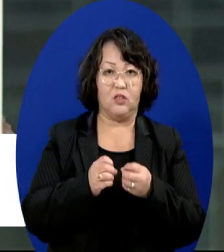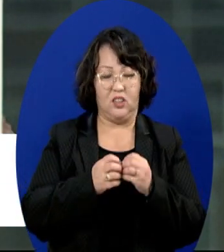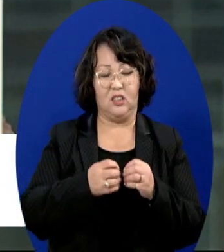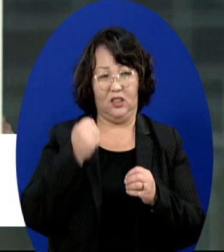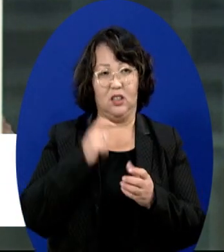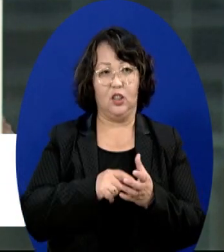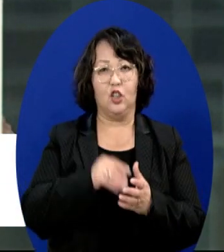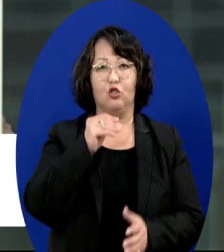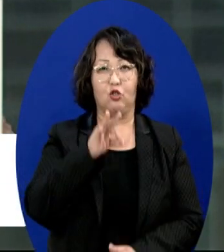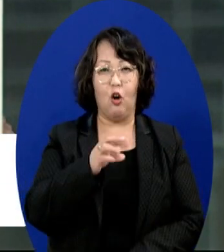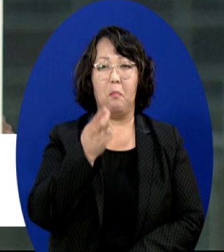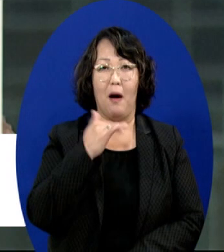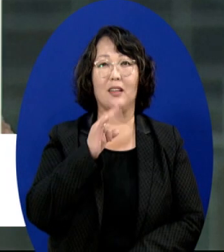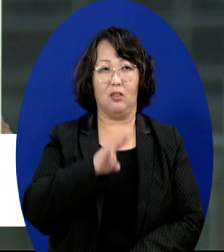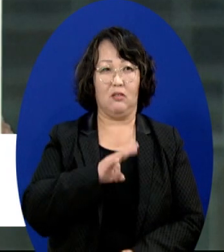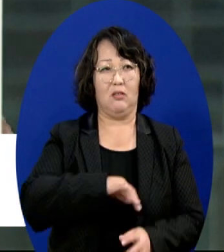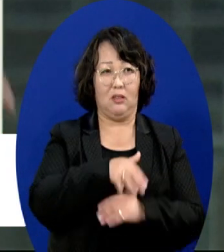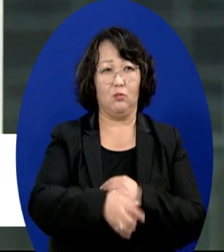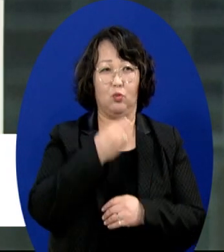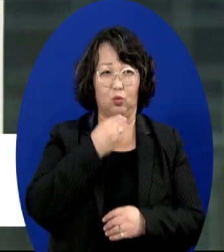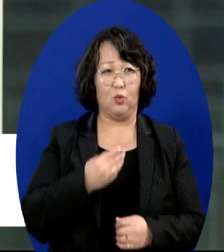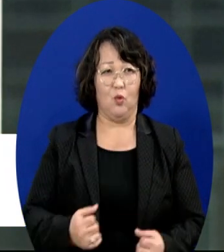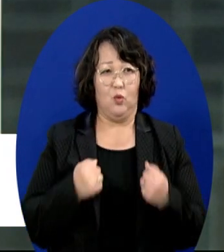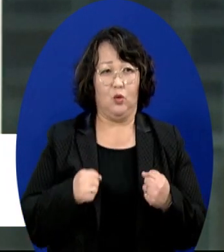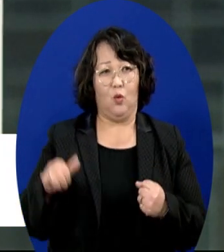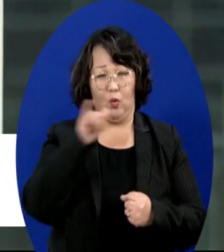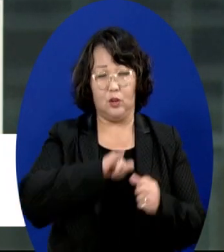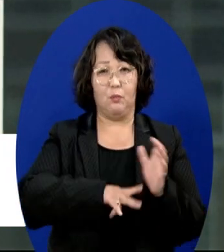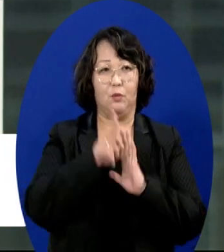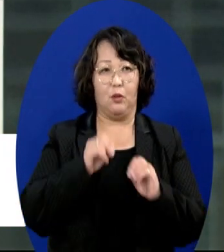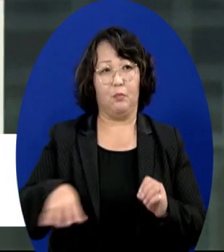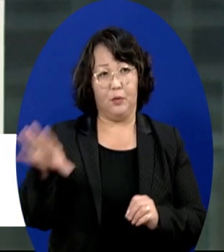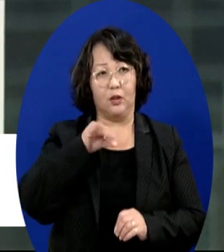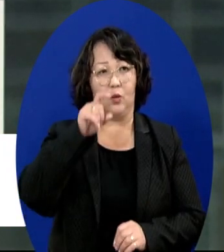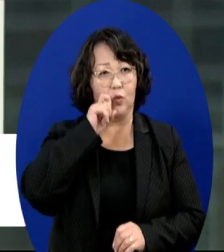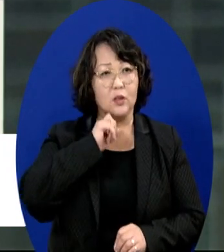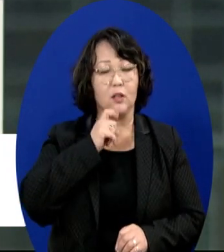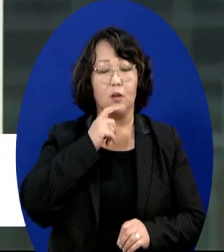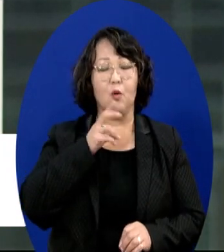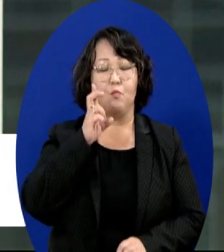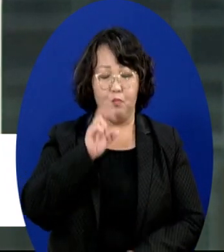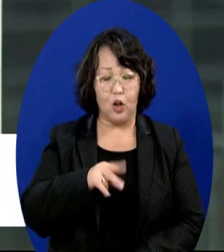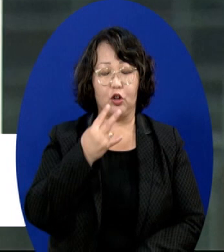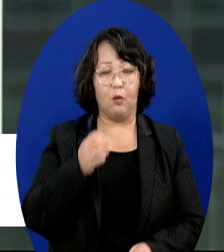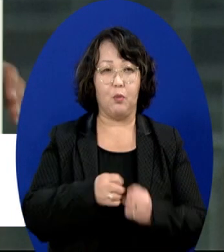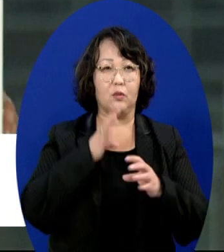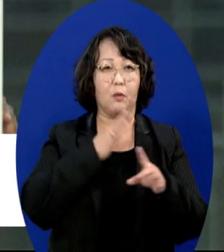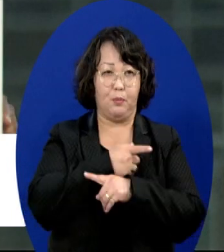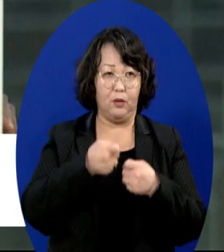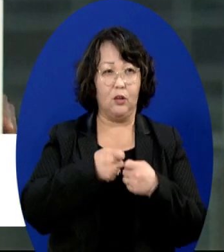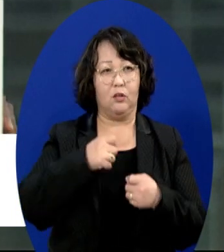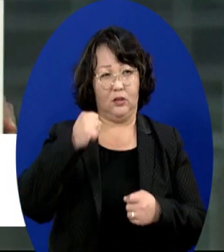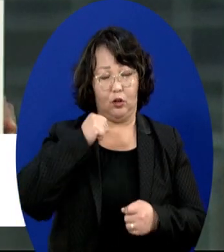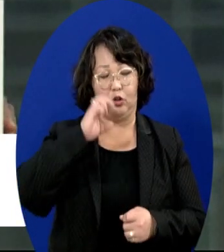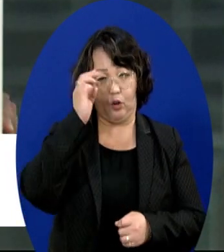гарсан Джой Байденд шудраг илүү хүчрэхэг улсыг бий болгох бидний хүслийг бодитоо болгож чадах тодорхой бодлого хөтөлбөр байгаа.